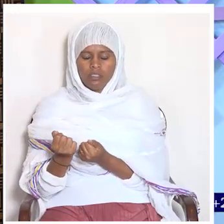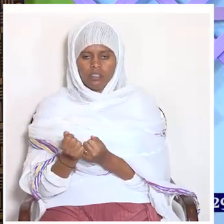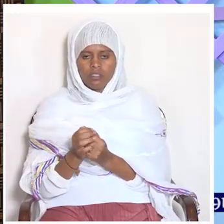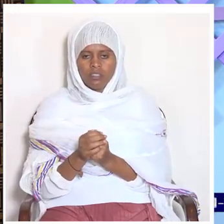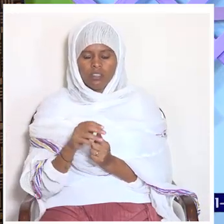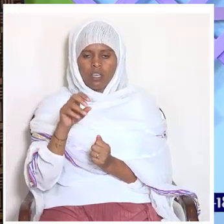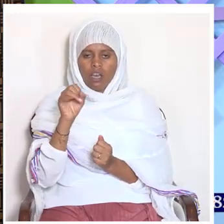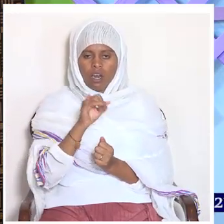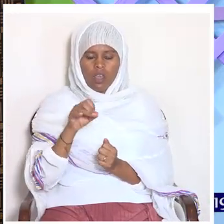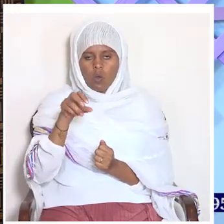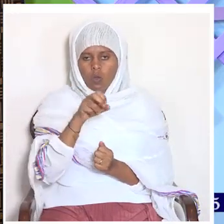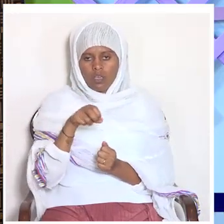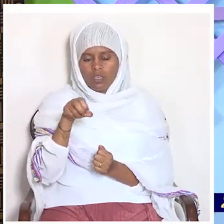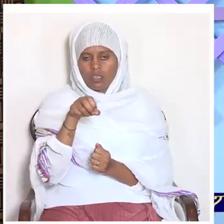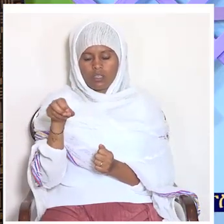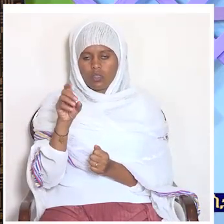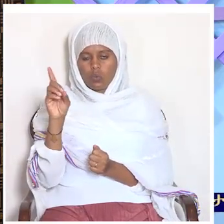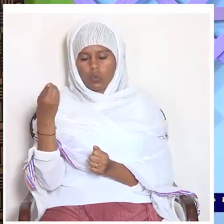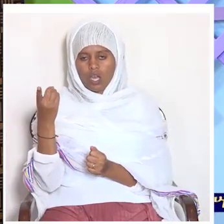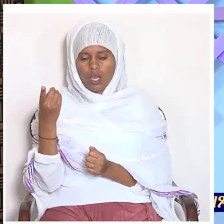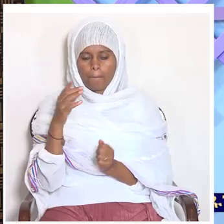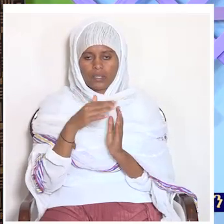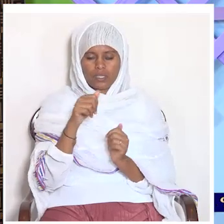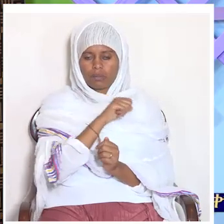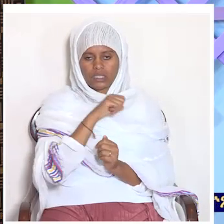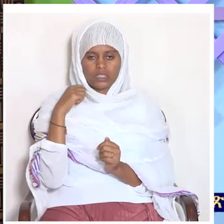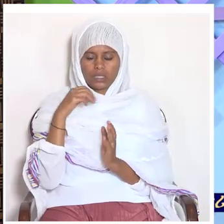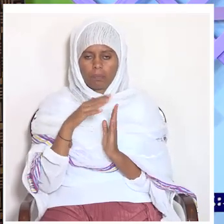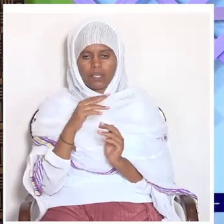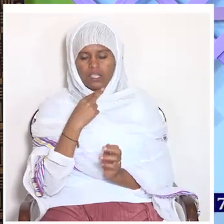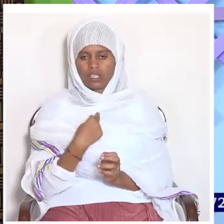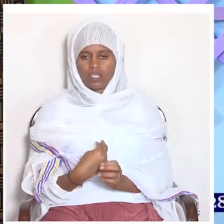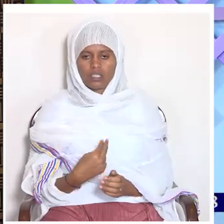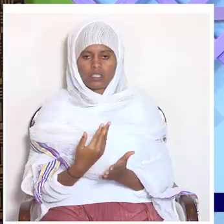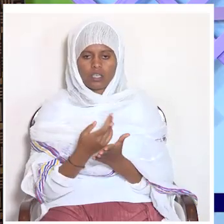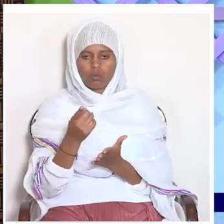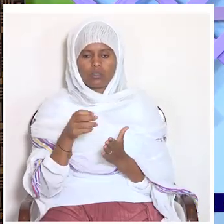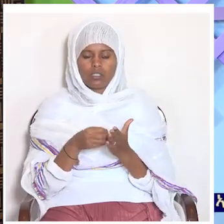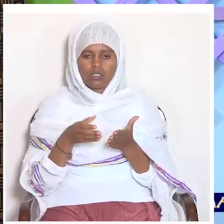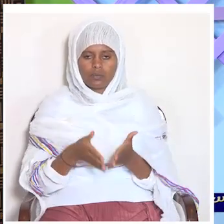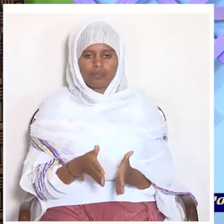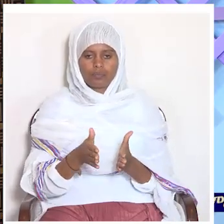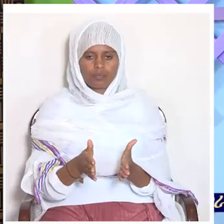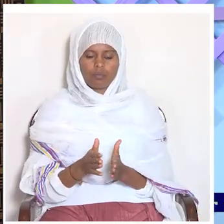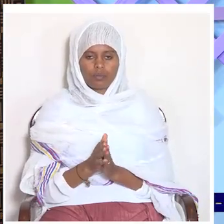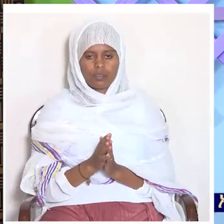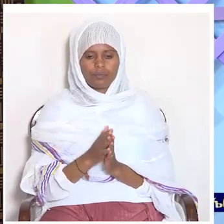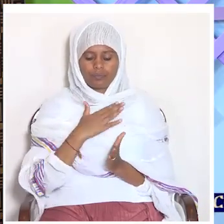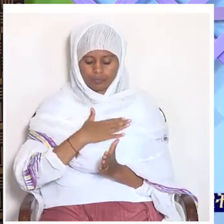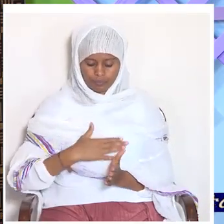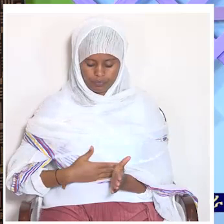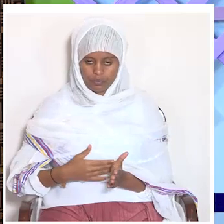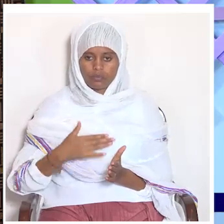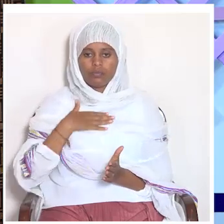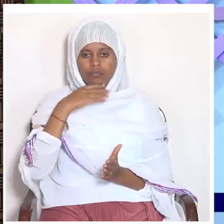ዝሓዙ እንዳ ሌዊ እንዳ ይሁዳ ቤተ መንግስትን ቤተ ክህነትን ካብዚ ስለ ዝተወልደት ስርወ